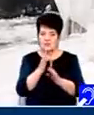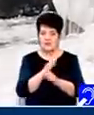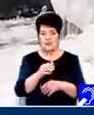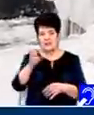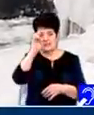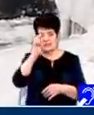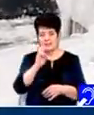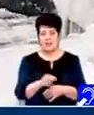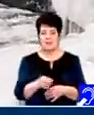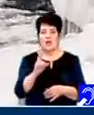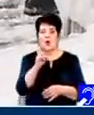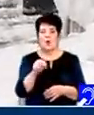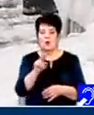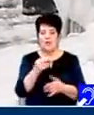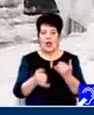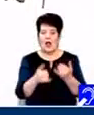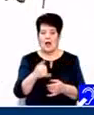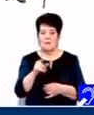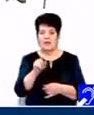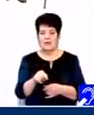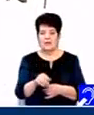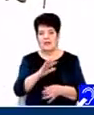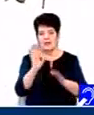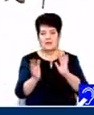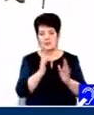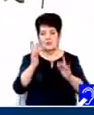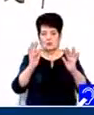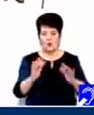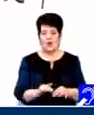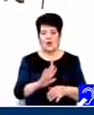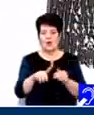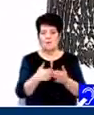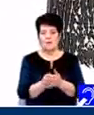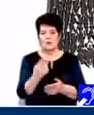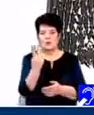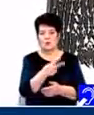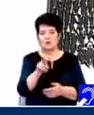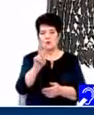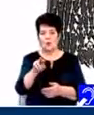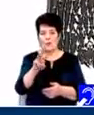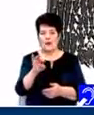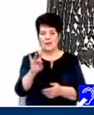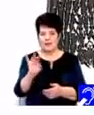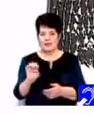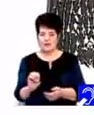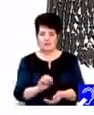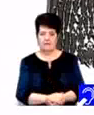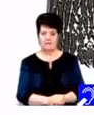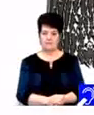Hidrometeorologic de Stat, codul galben de ninsori, polei, vânt și valuri de frig se menține până pe 22 martie.